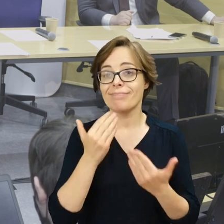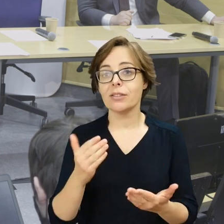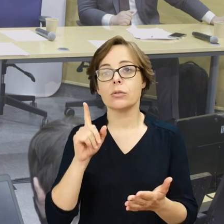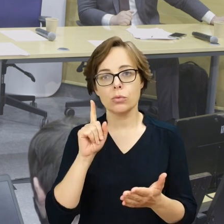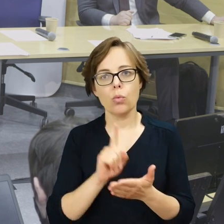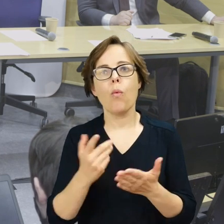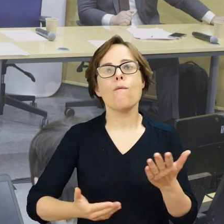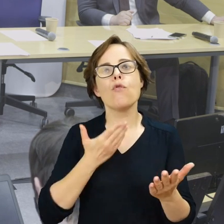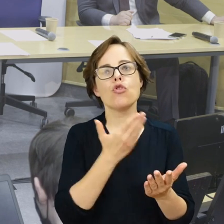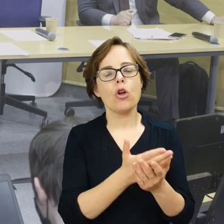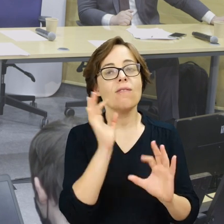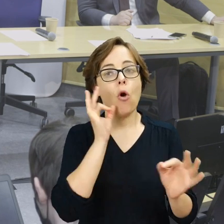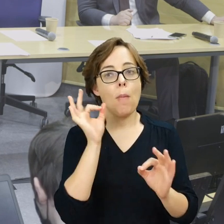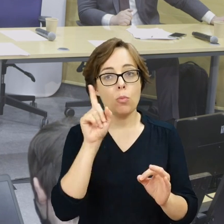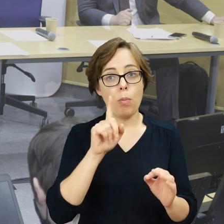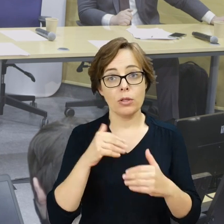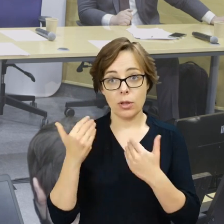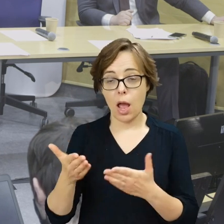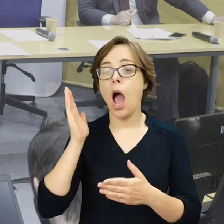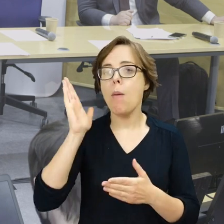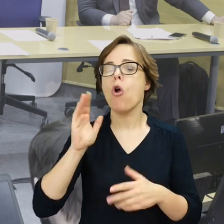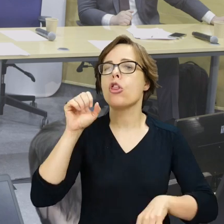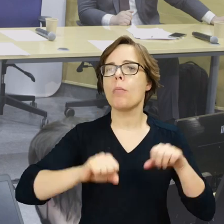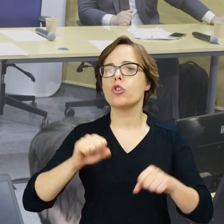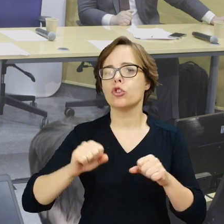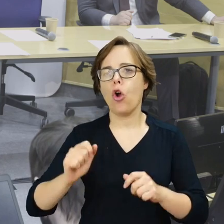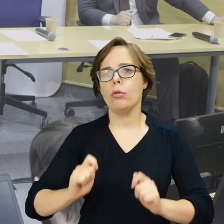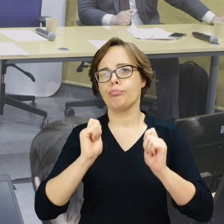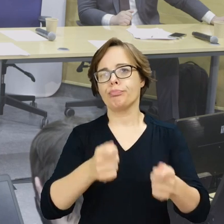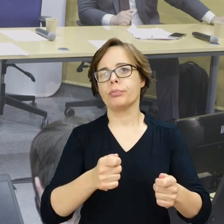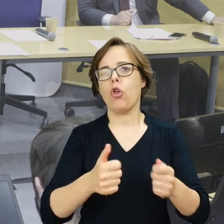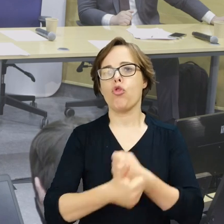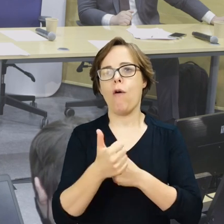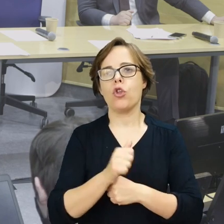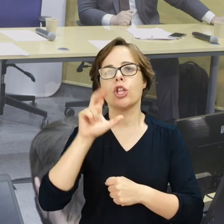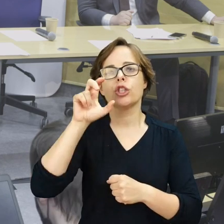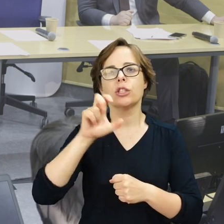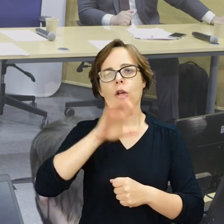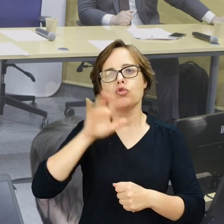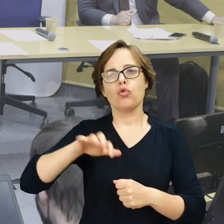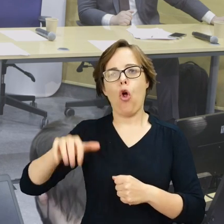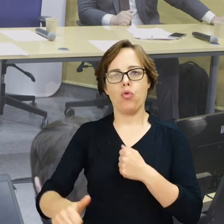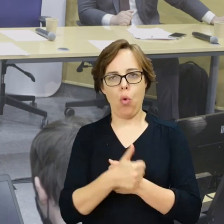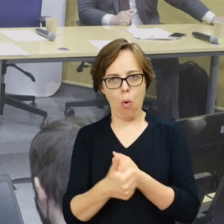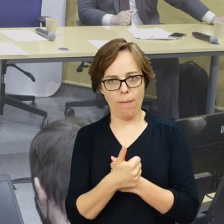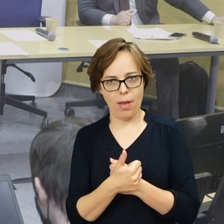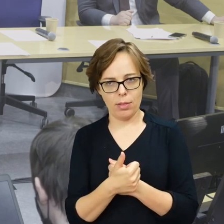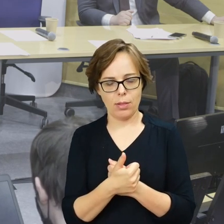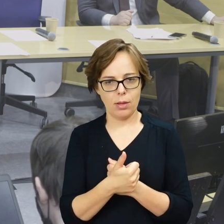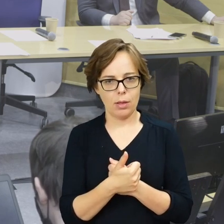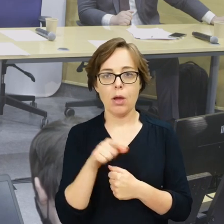informacji publicznej i rzucił przed sądem dowód w postaci 300 stron dokumentów, który pokazywał